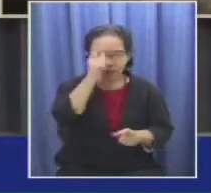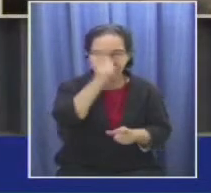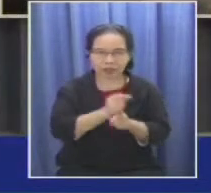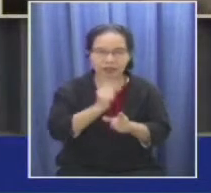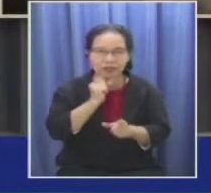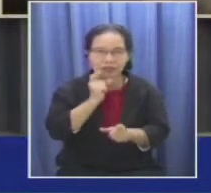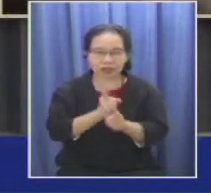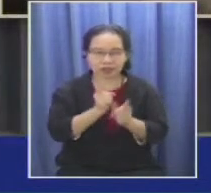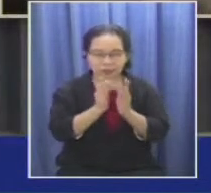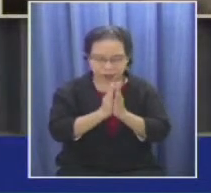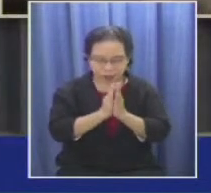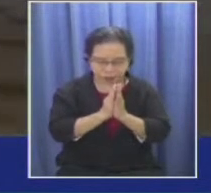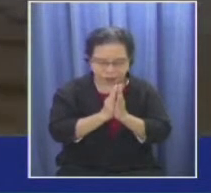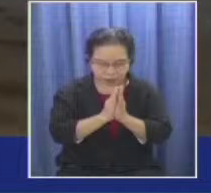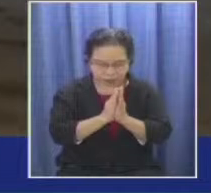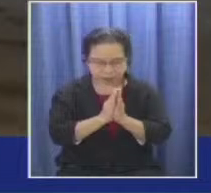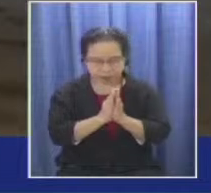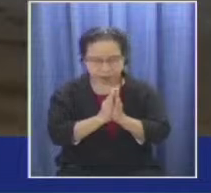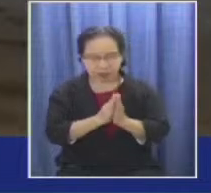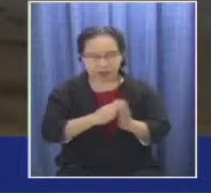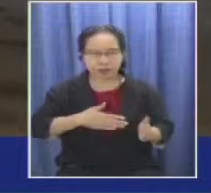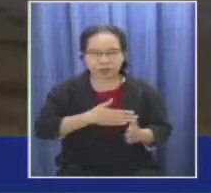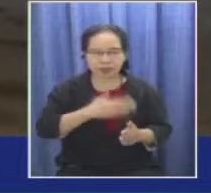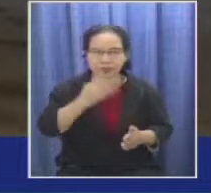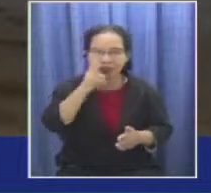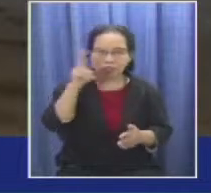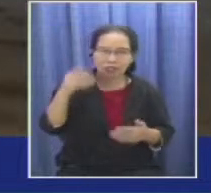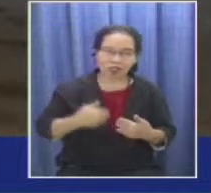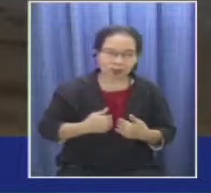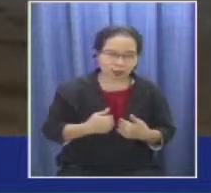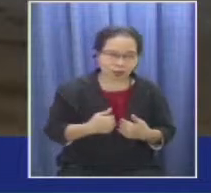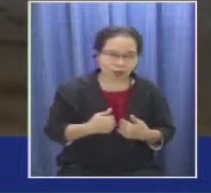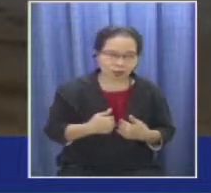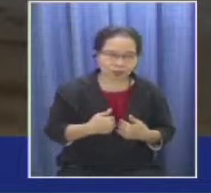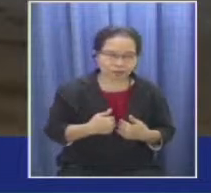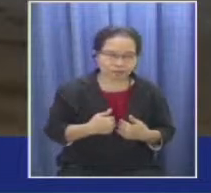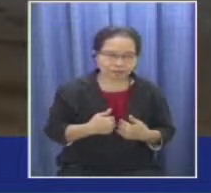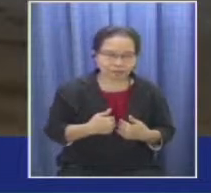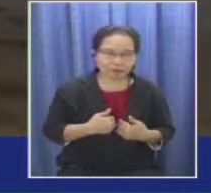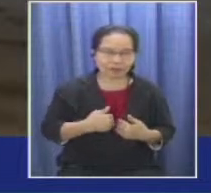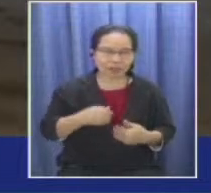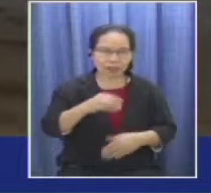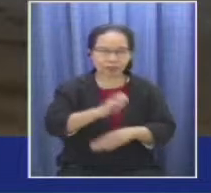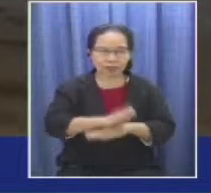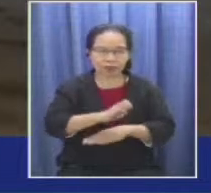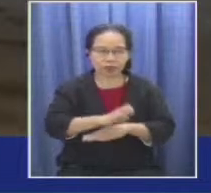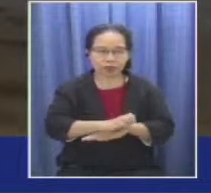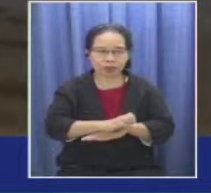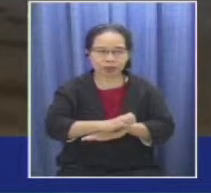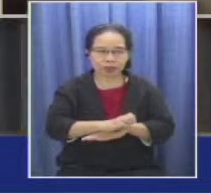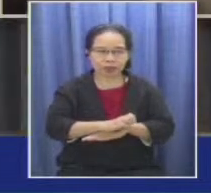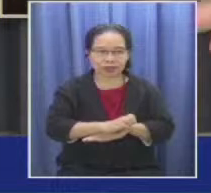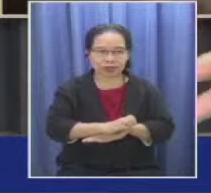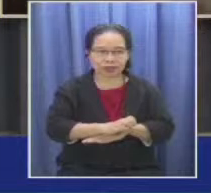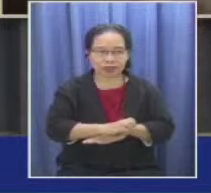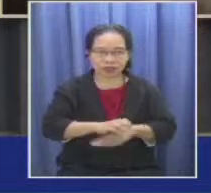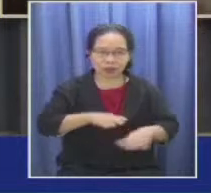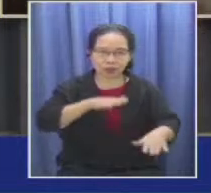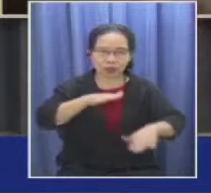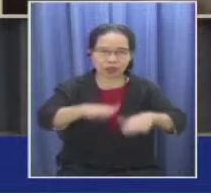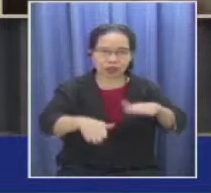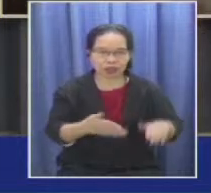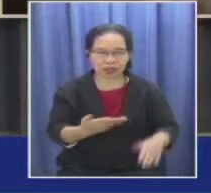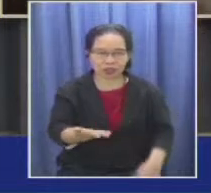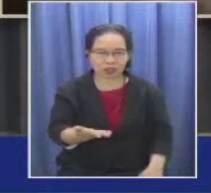batumi ahemeyore ne memma nti ansa na wo be firi fie akwakopa adwuma ne sane se wo kopa